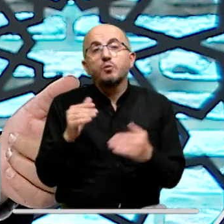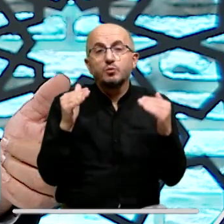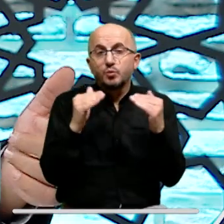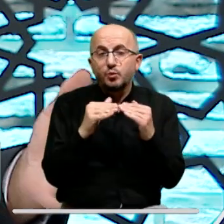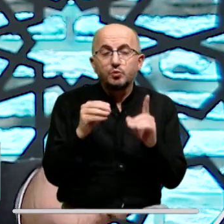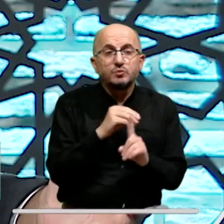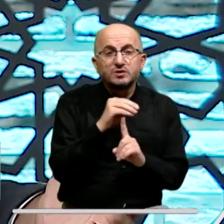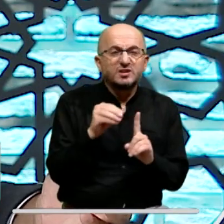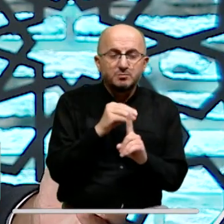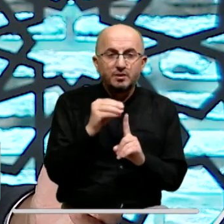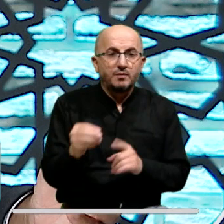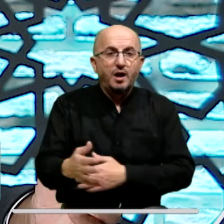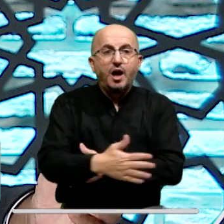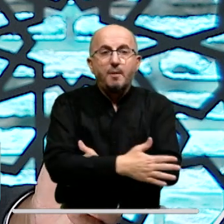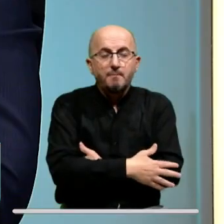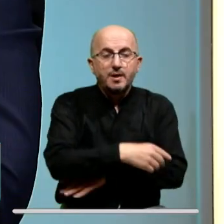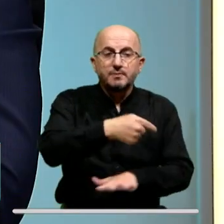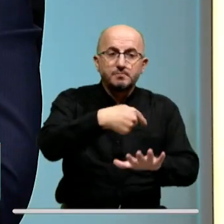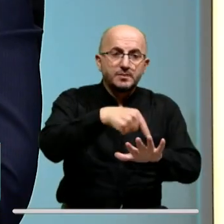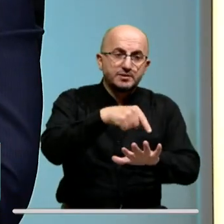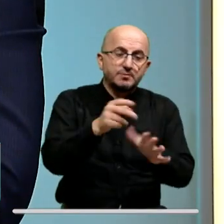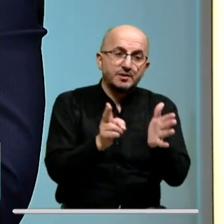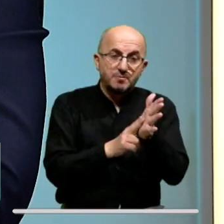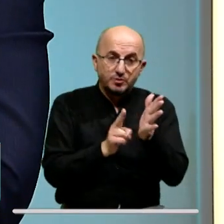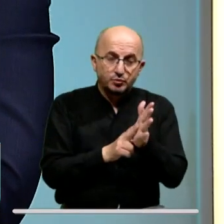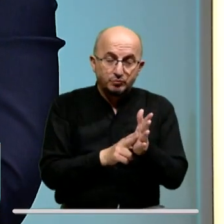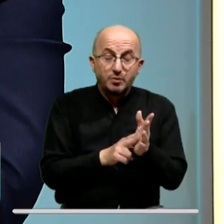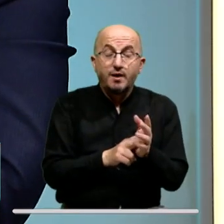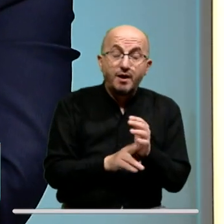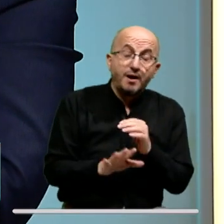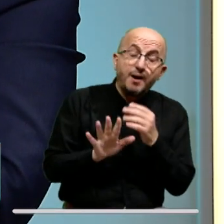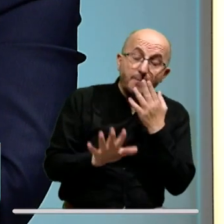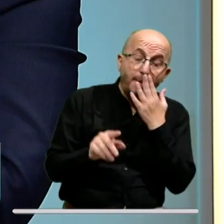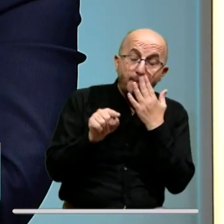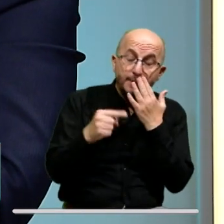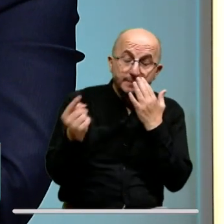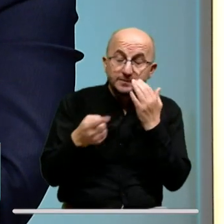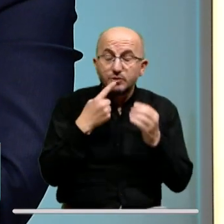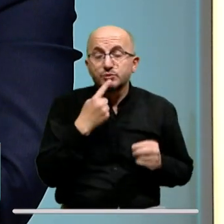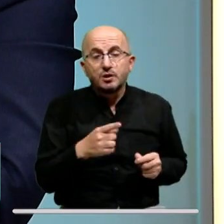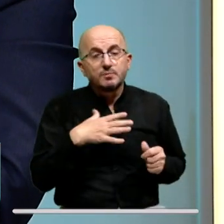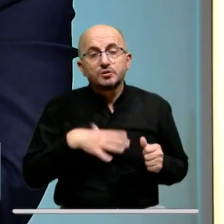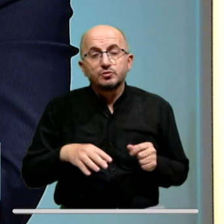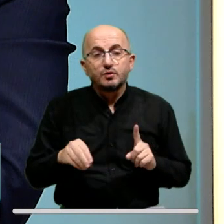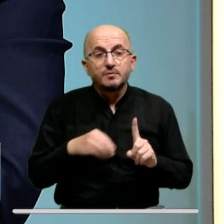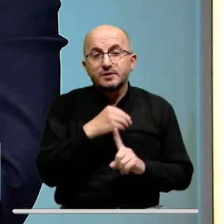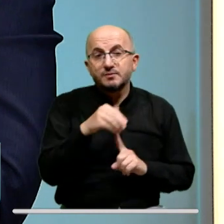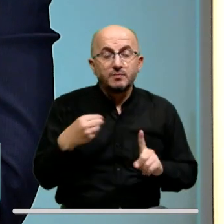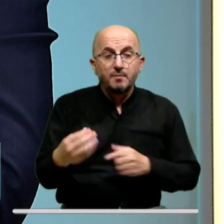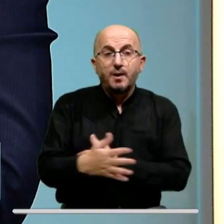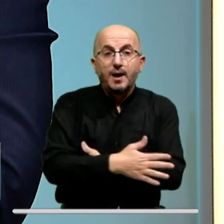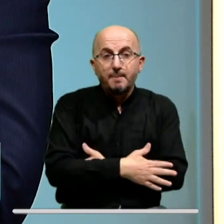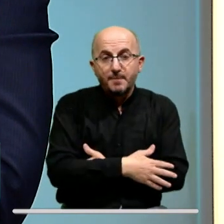imamlar evet. Hanbeli değil mi hocam? Hanbeli evet. Ama bak burada bir şey söylemek istiyorum. İmam Hanbeli